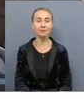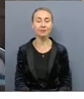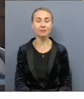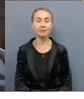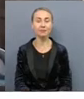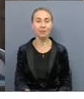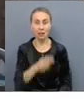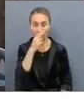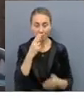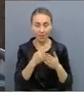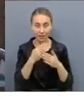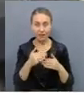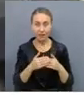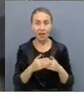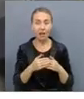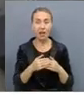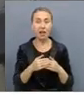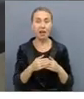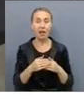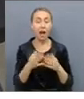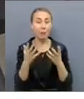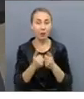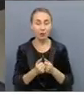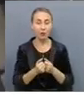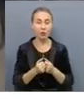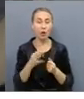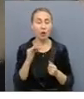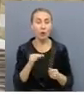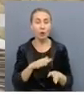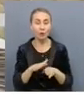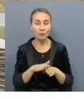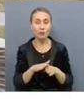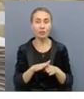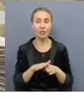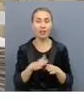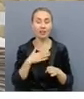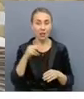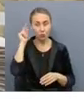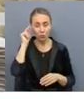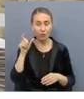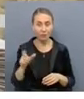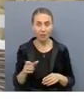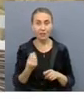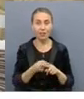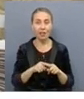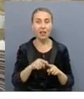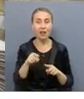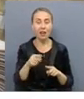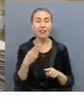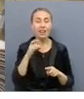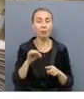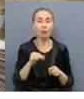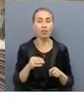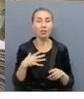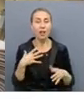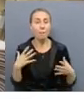Перед вами оборудование, используемое курсантами нашего учебного заведения. Например, это ДРАК-90+. Он используется для спасения людей